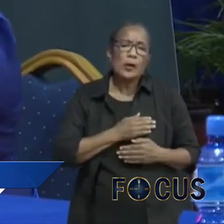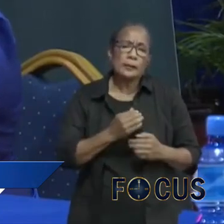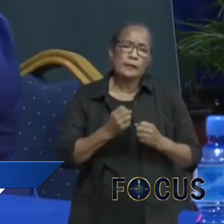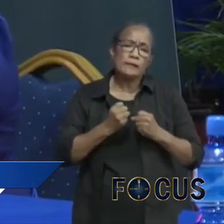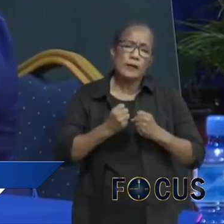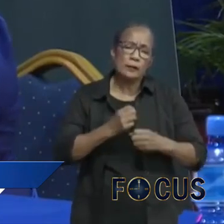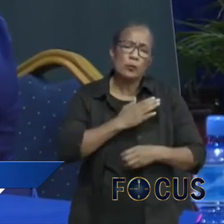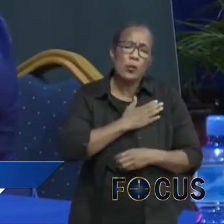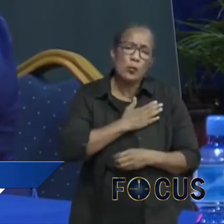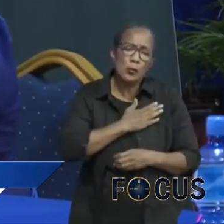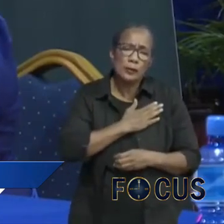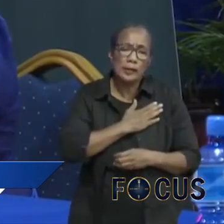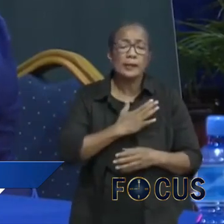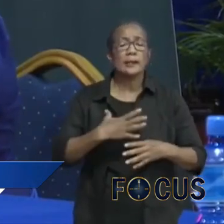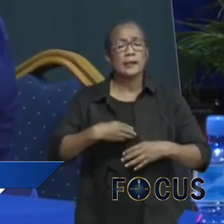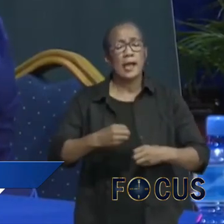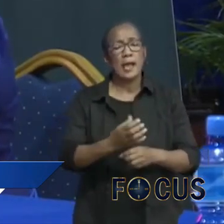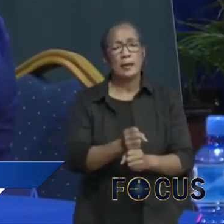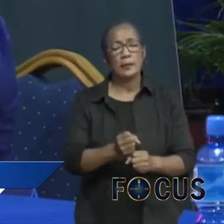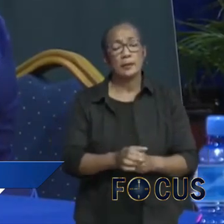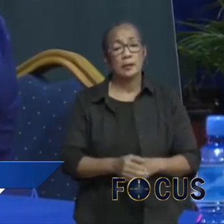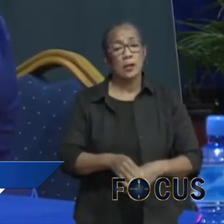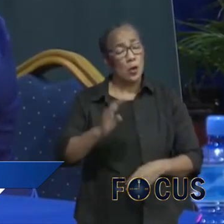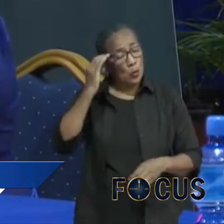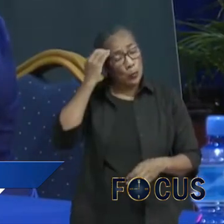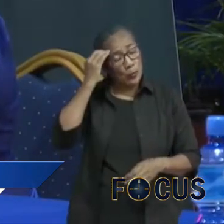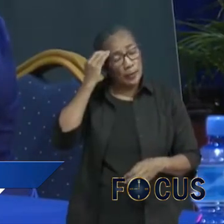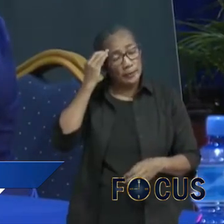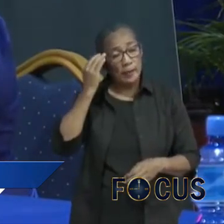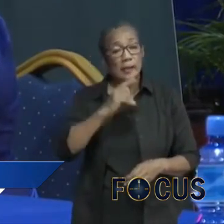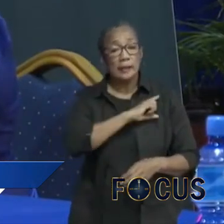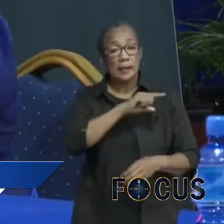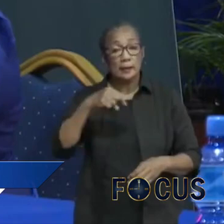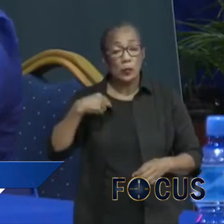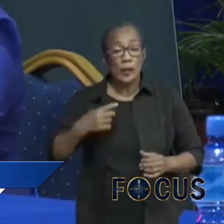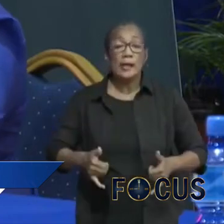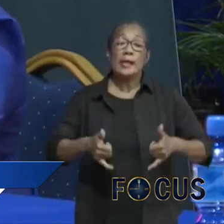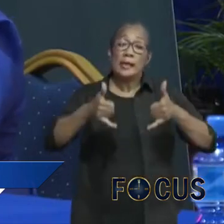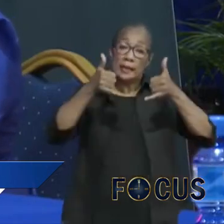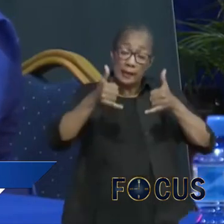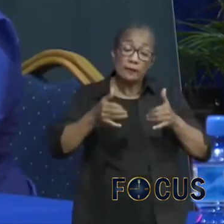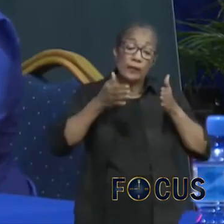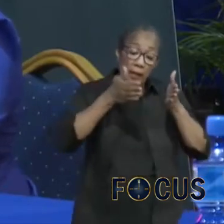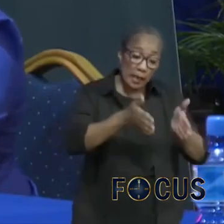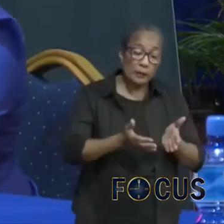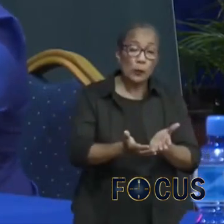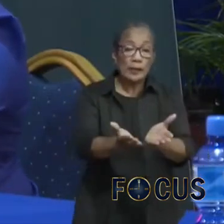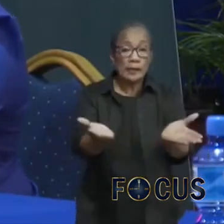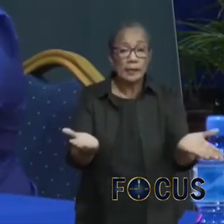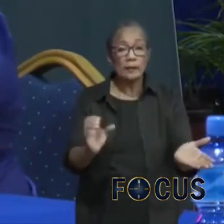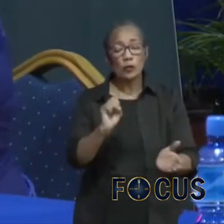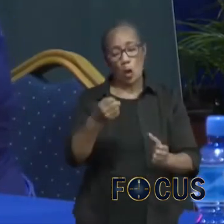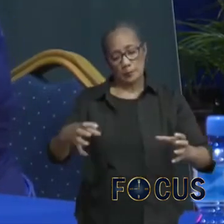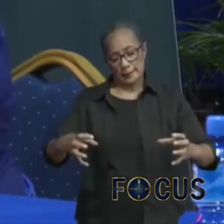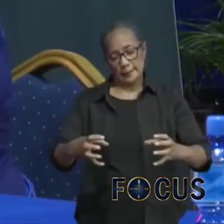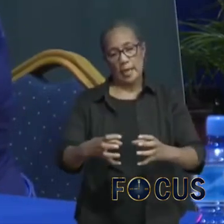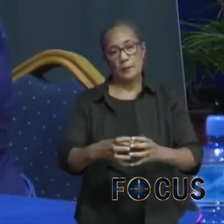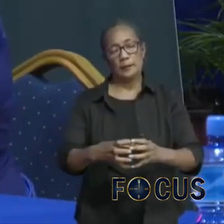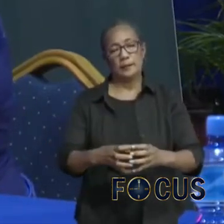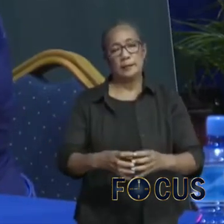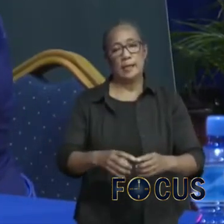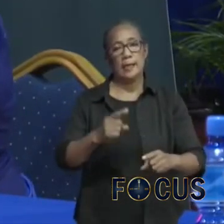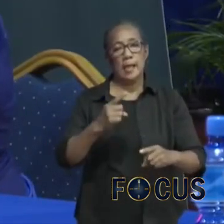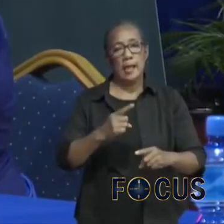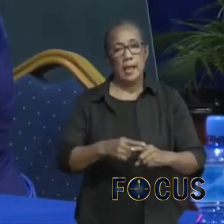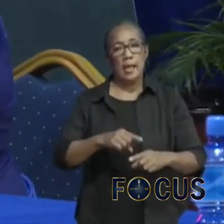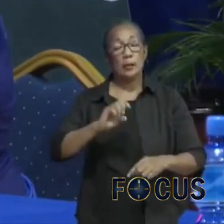bemoediging te hebben. We weten dat wij er heel veel aandacht aan besteden om bij elkaar te zijn. En